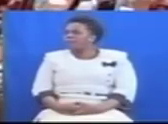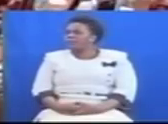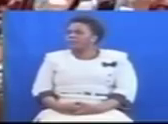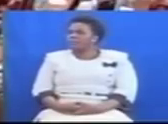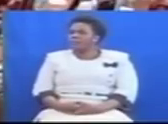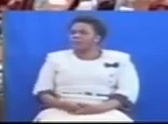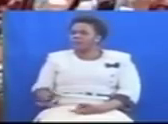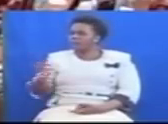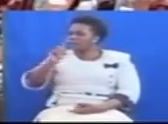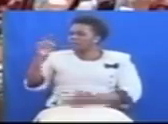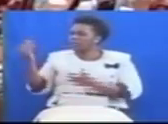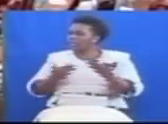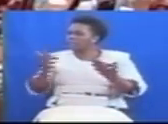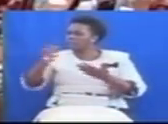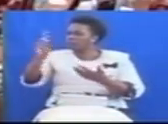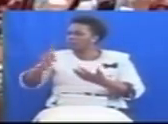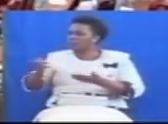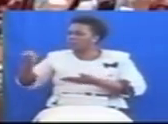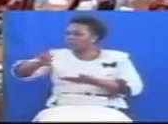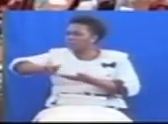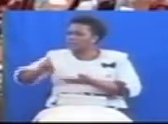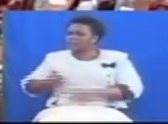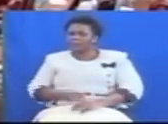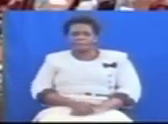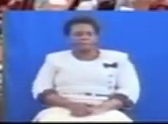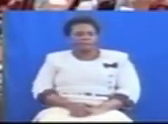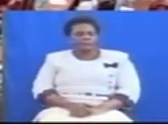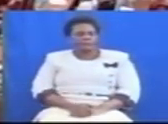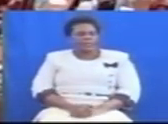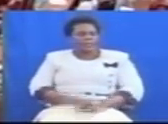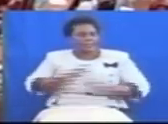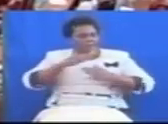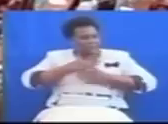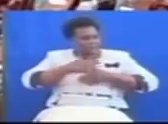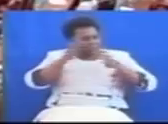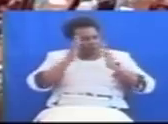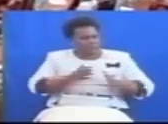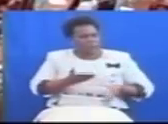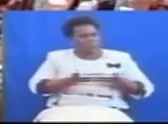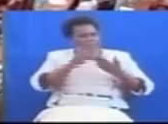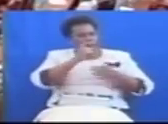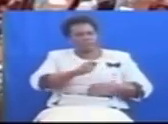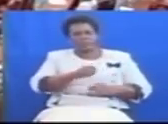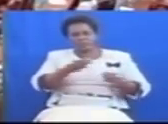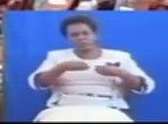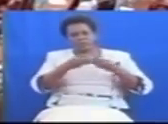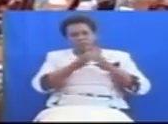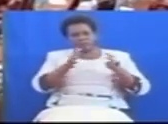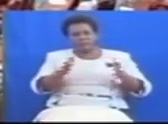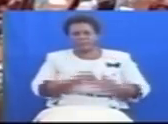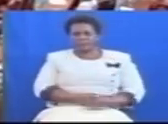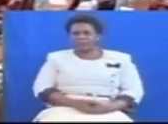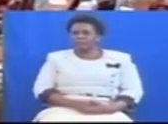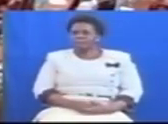la nyongeza. Asante sana Mheshimiwa Spika, Naibu Spika, kunipa nafasi na mimi niweze kuuliza swali la nyongeza.